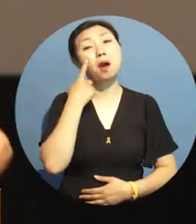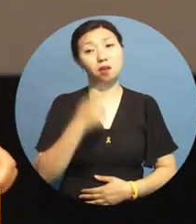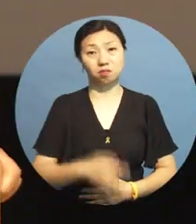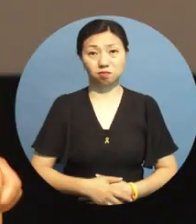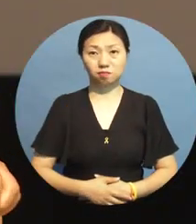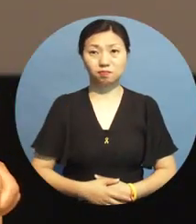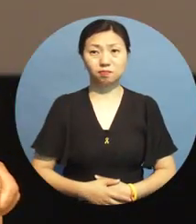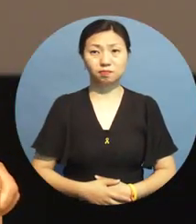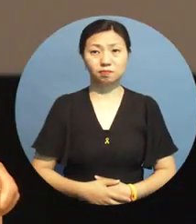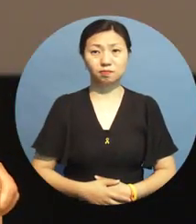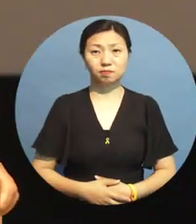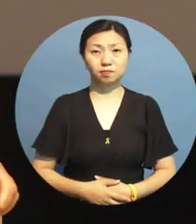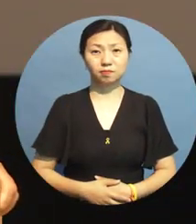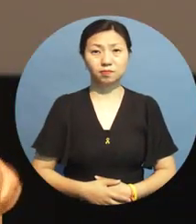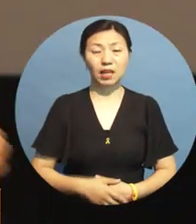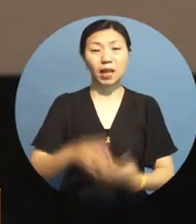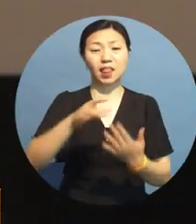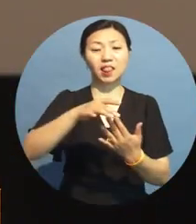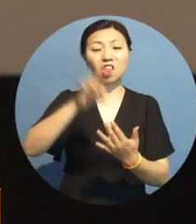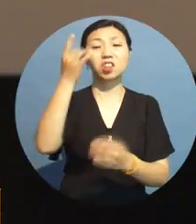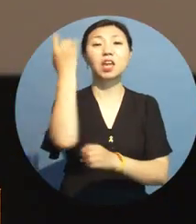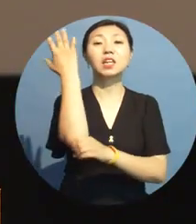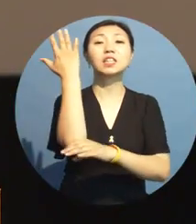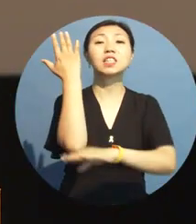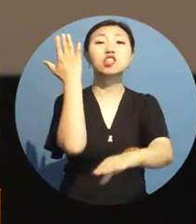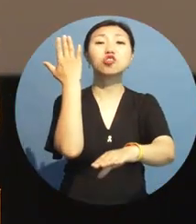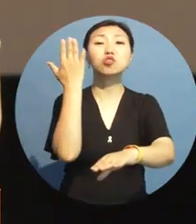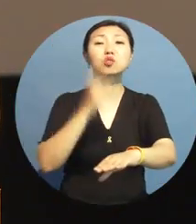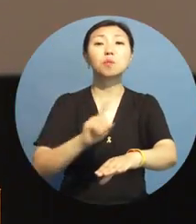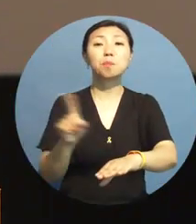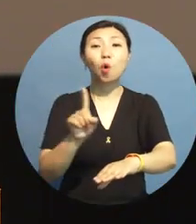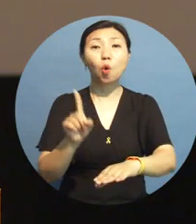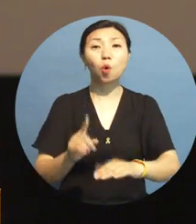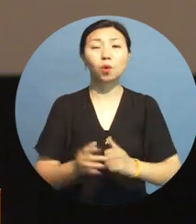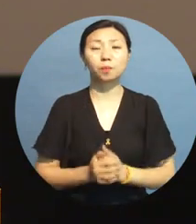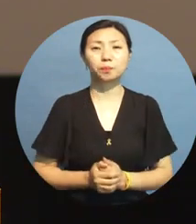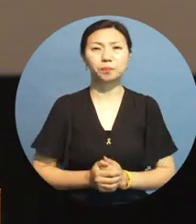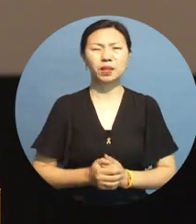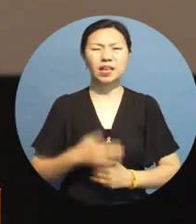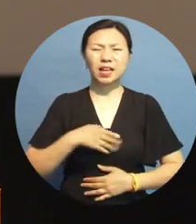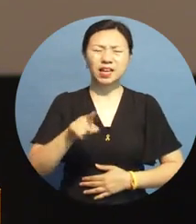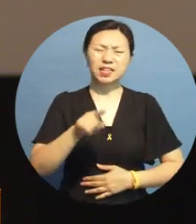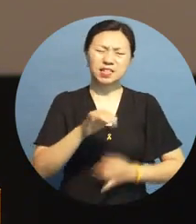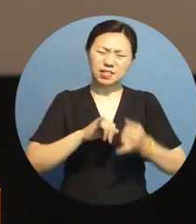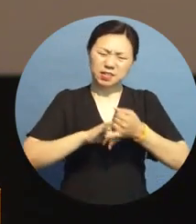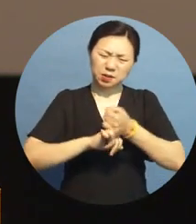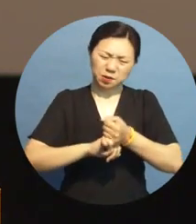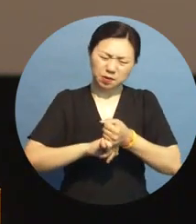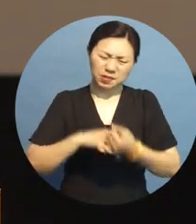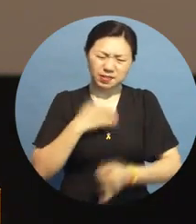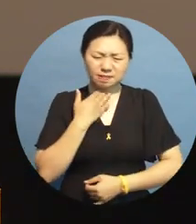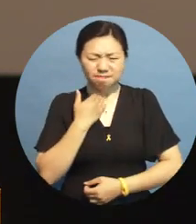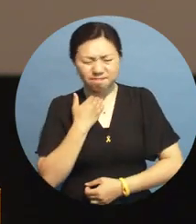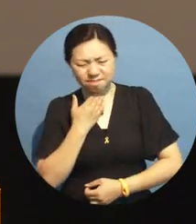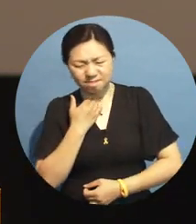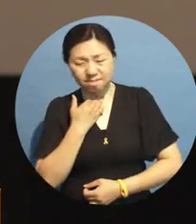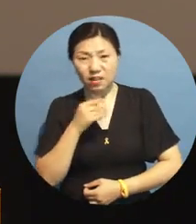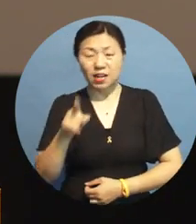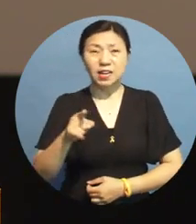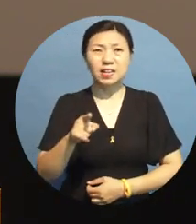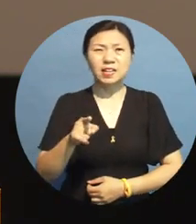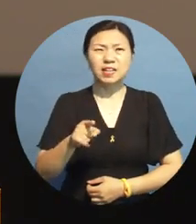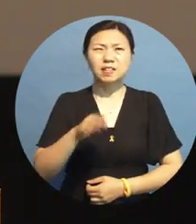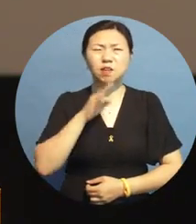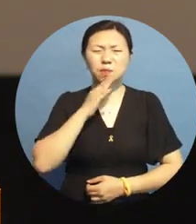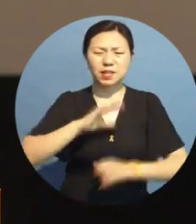그럼 하면 돼요. 자, 선택의 기준 이거예요. 네. 나는 꼭 이게 하고 싶다. 하늘이